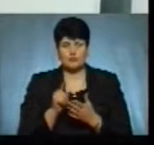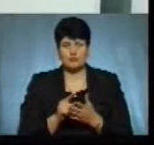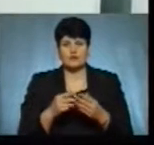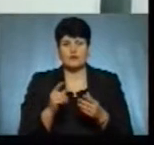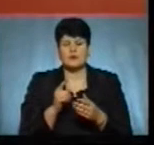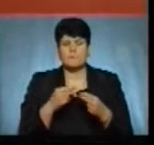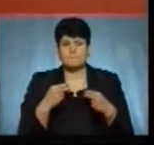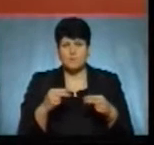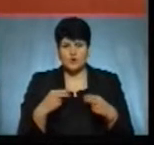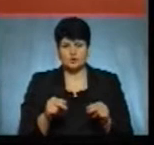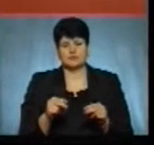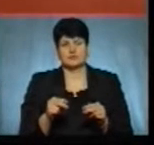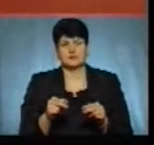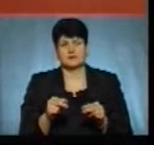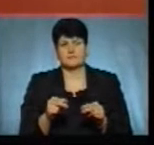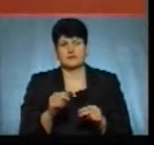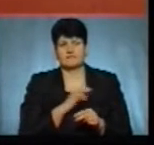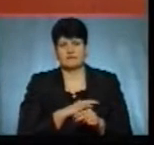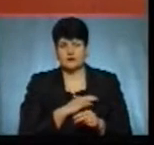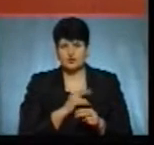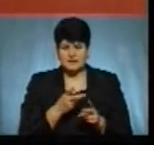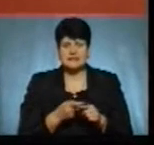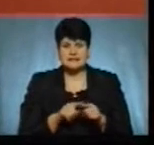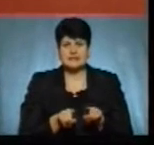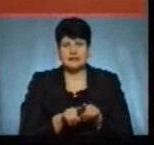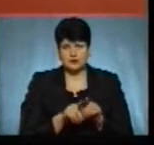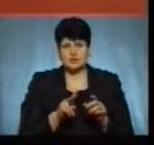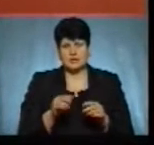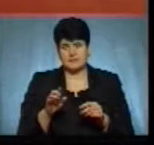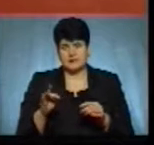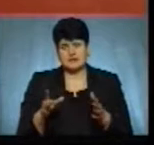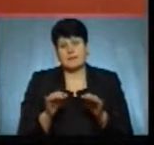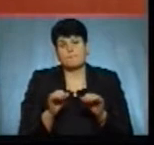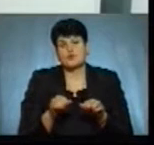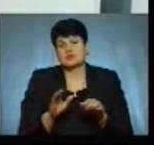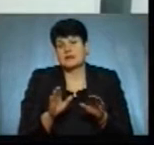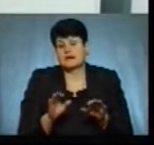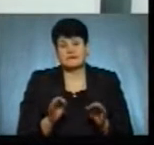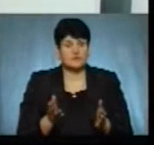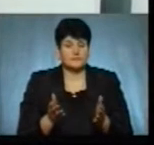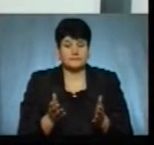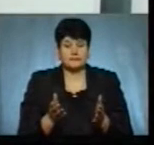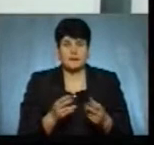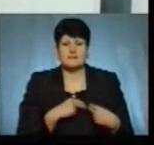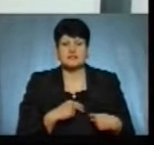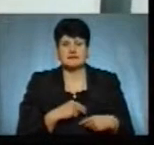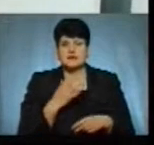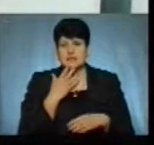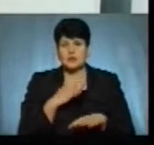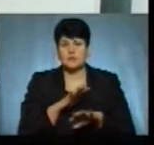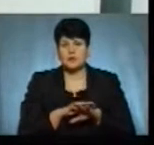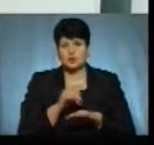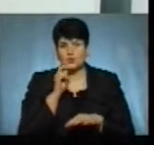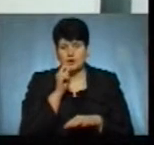продаж експортної виручки експортерів. Це певним чином також лібералізація. Ну і, можливо, навіть вже працівники Національного банку